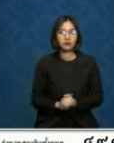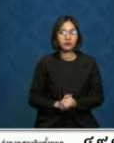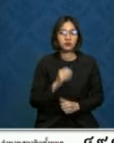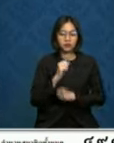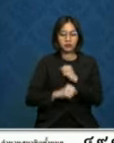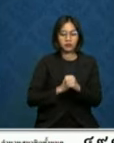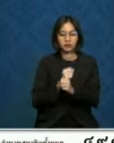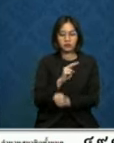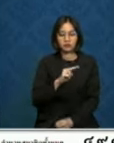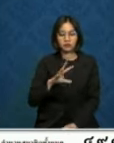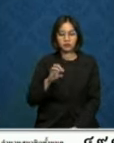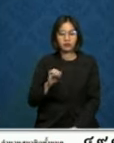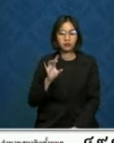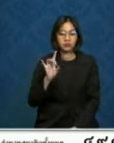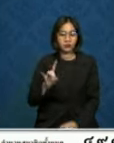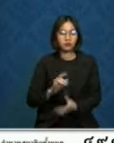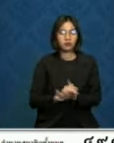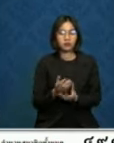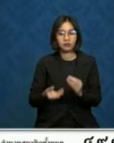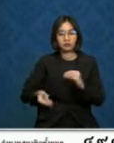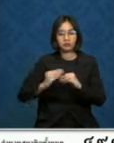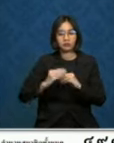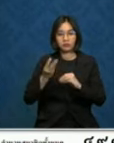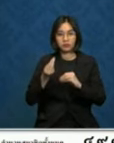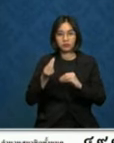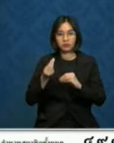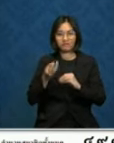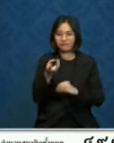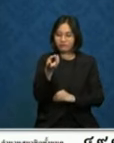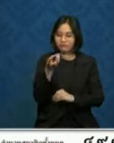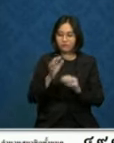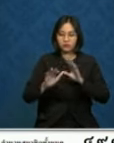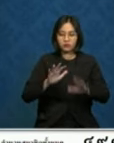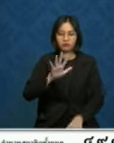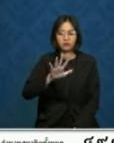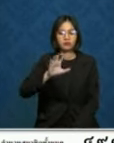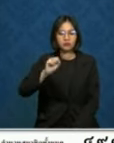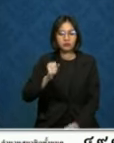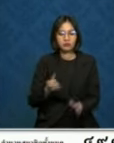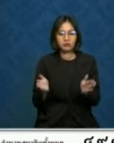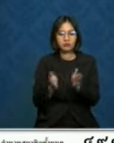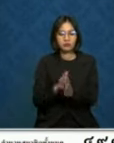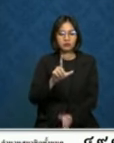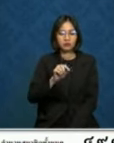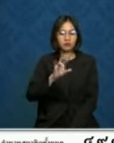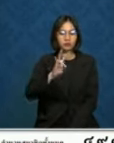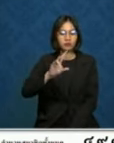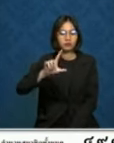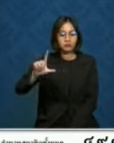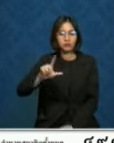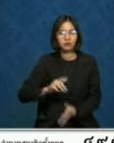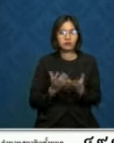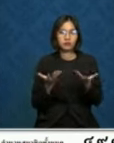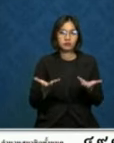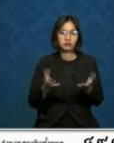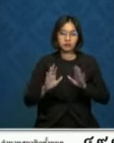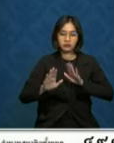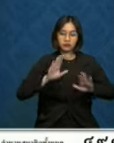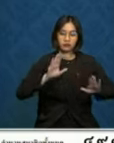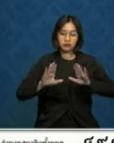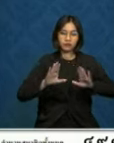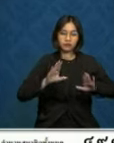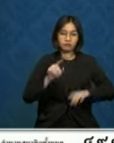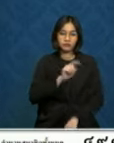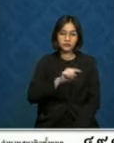ปี2568นะครับได้เพิ่มมานิดนึงครับประมาณ 500,000 บาทเป็น27ล้านนะครับก็เทียบสัดส่วนนะ